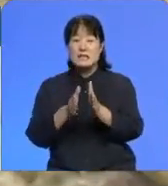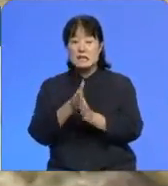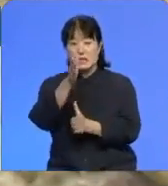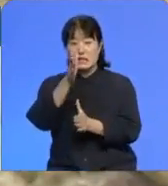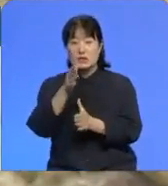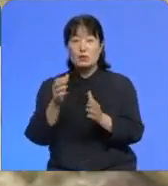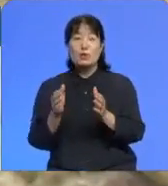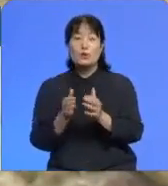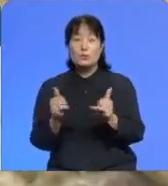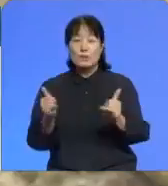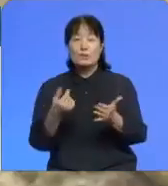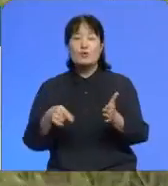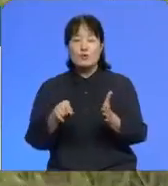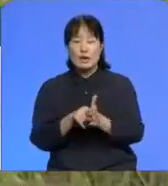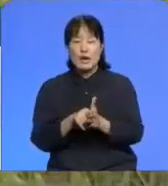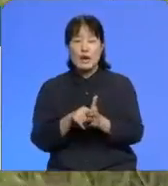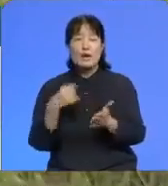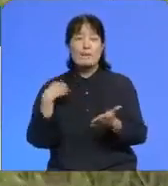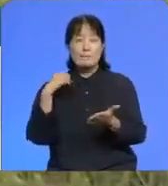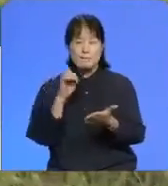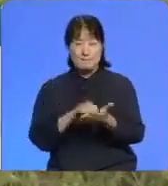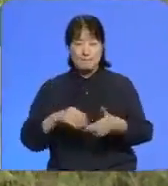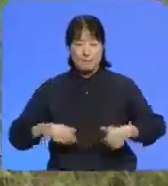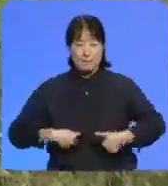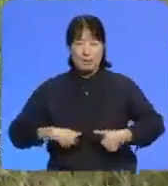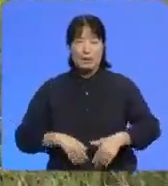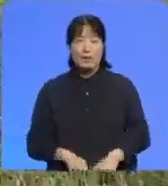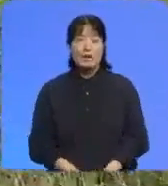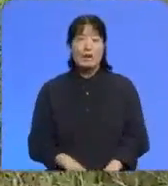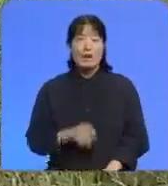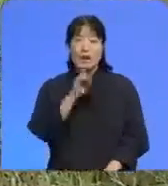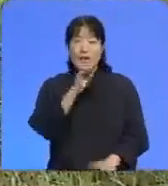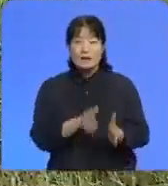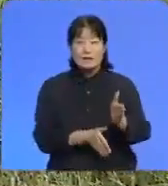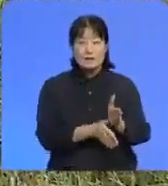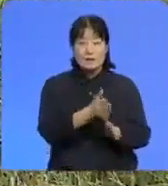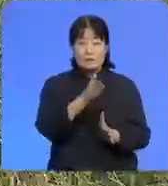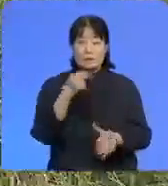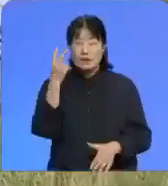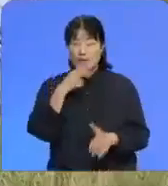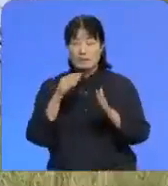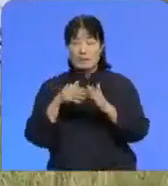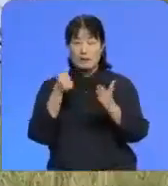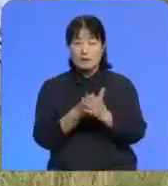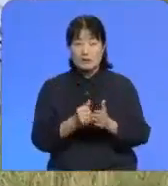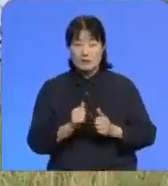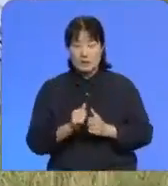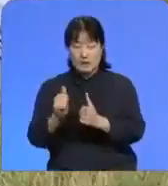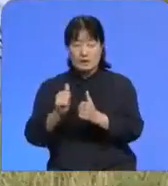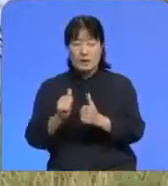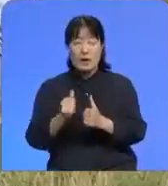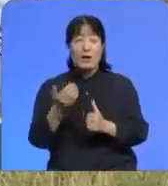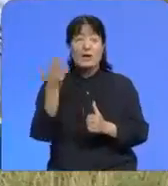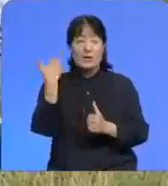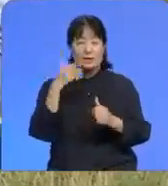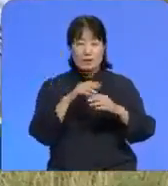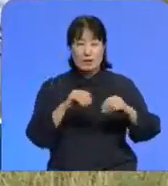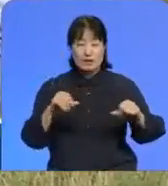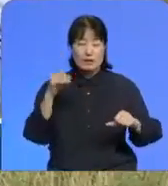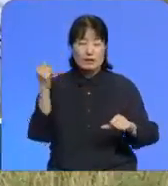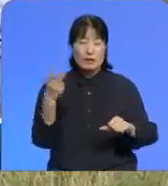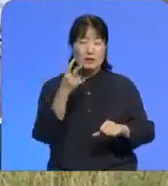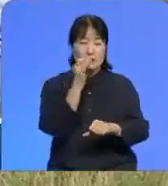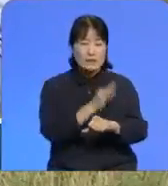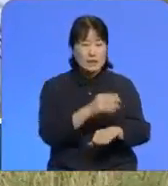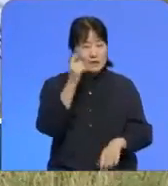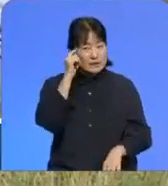시민을 위한 시유지로 와야 된다고 생각합니다. 강릉시는 감사원의 결정에 따라 당시 시유지를 다시 사들인다는 입장이지만